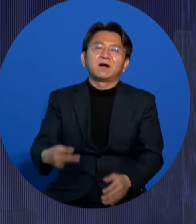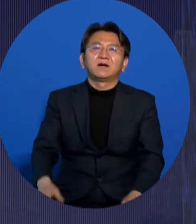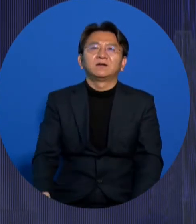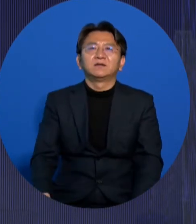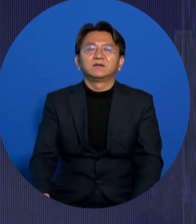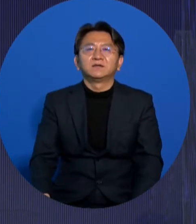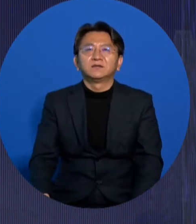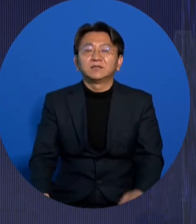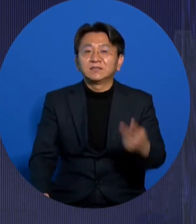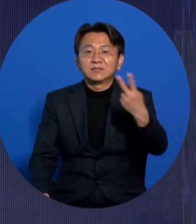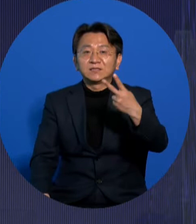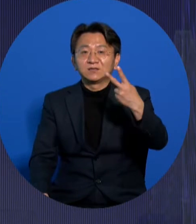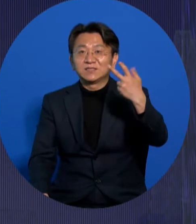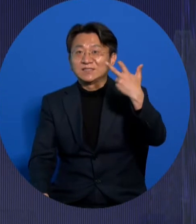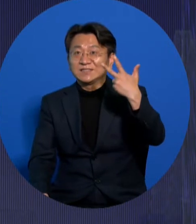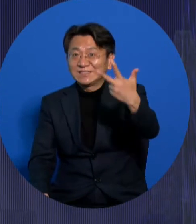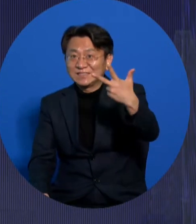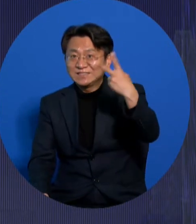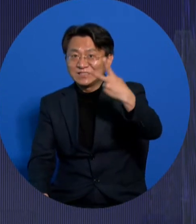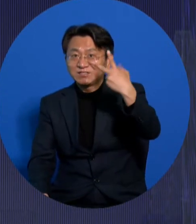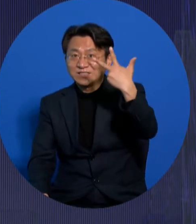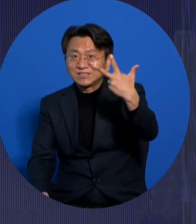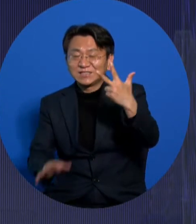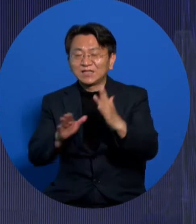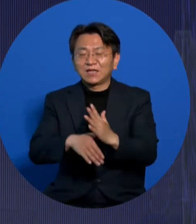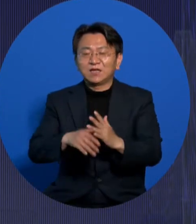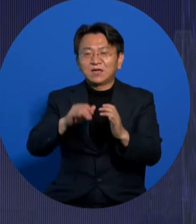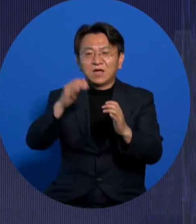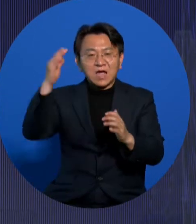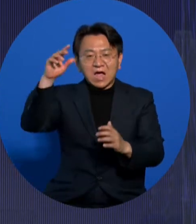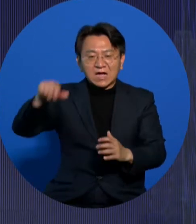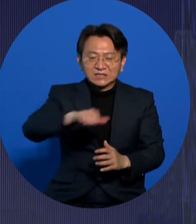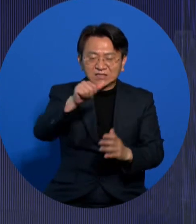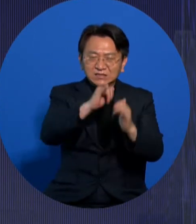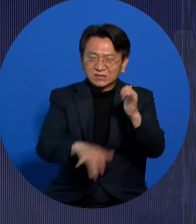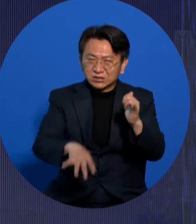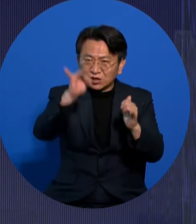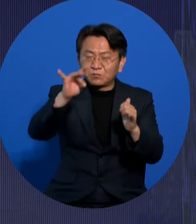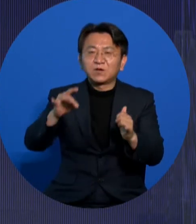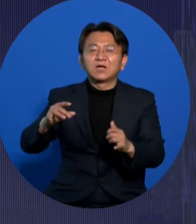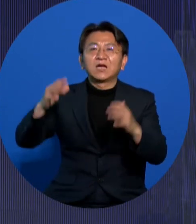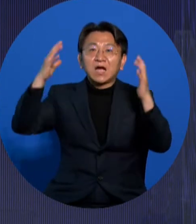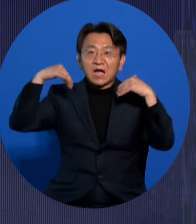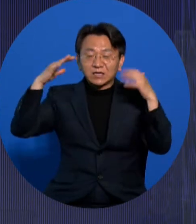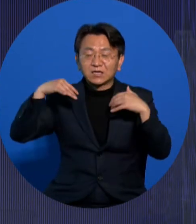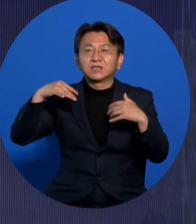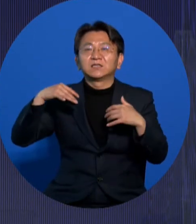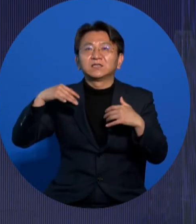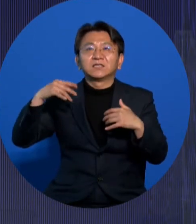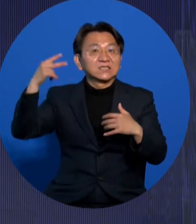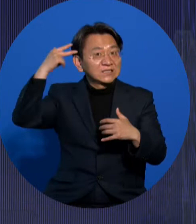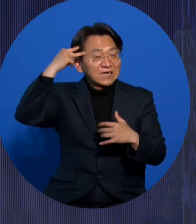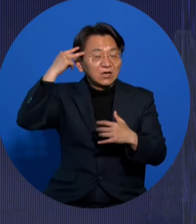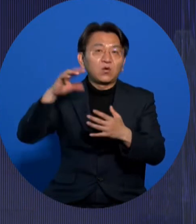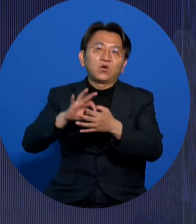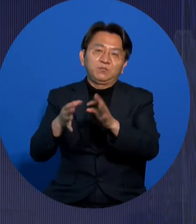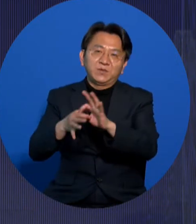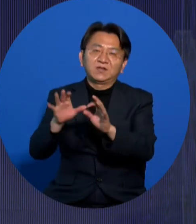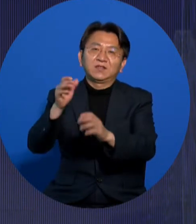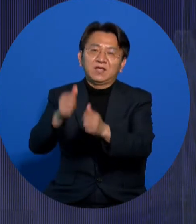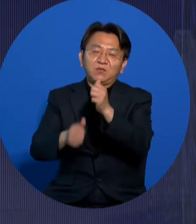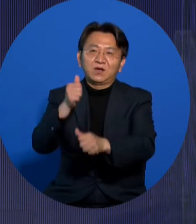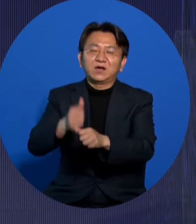또한 2007년도에 아시아에서는 처음으로 하계 스페셜 대회가 상하이에서